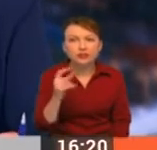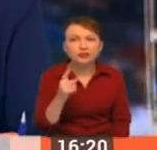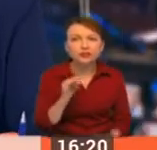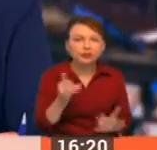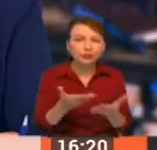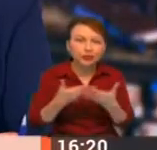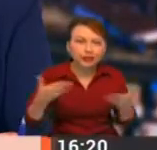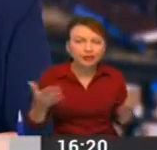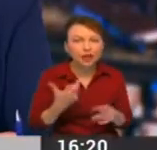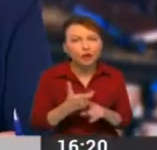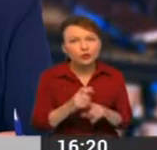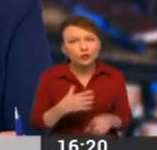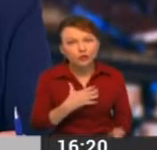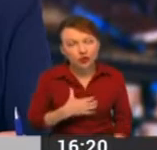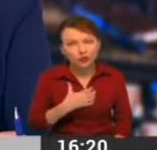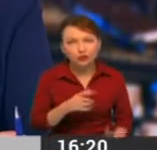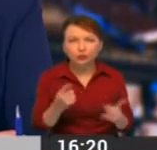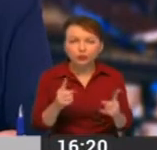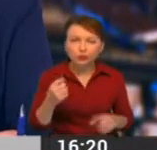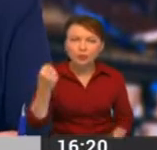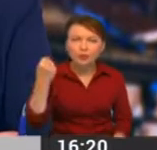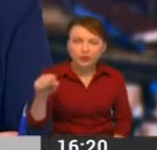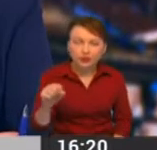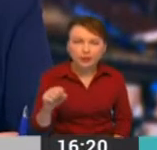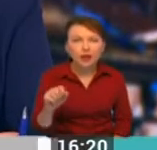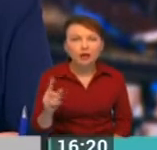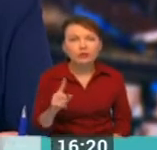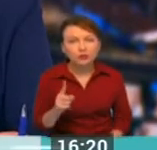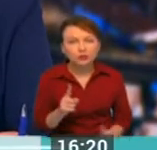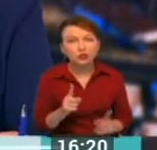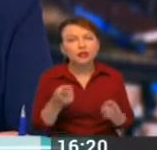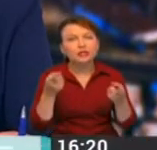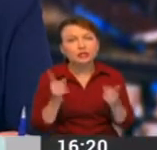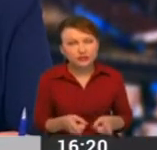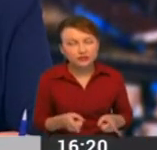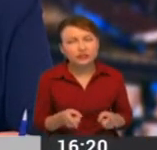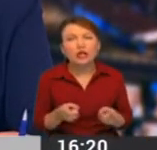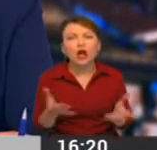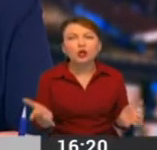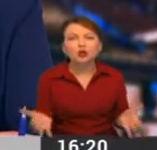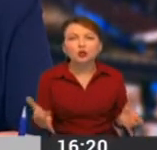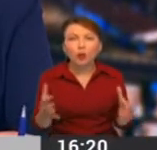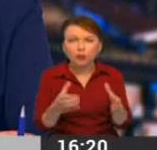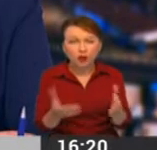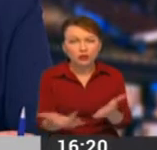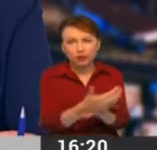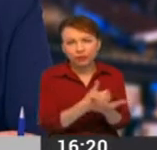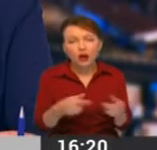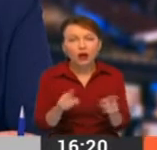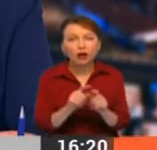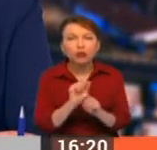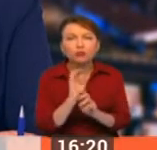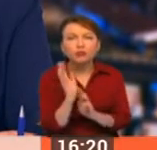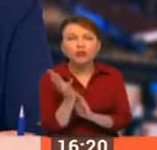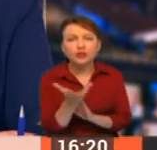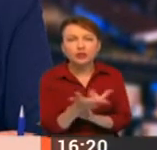нас оказалась столь важной и почему она оказалась победной? Потому что она действительно собрана как букет из